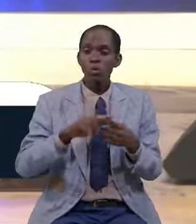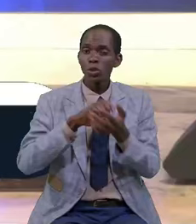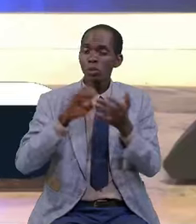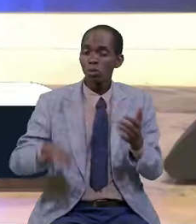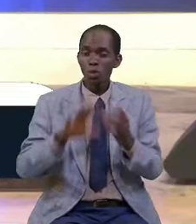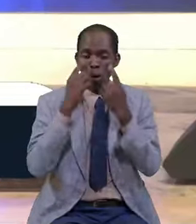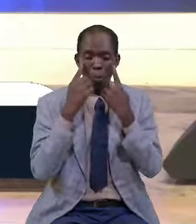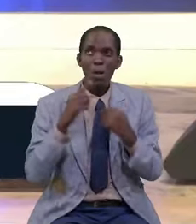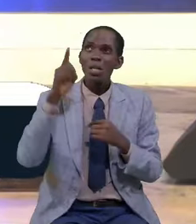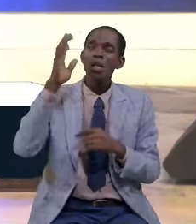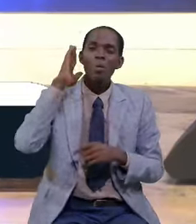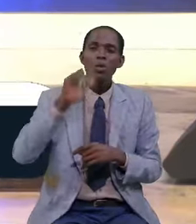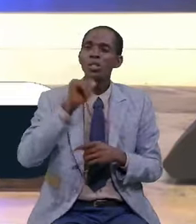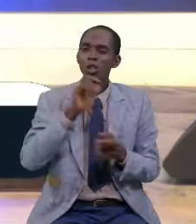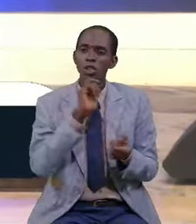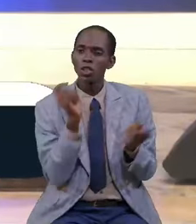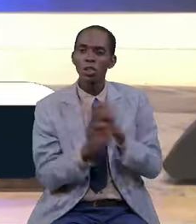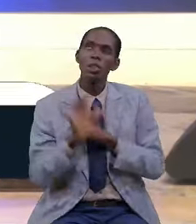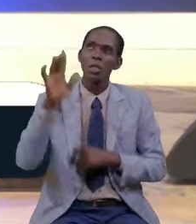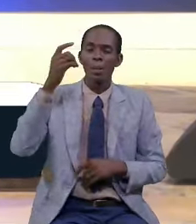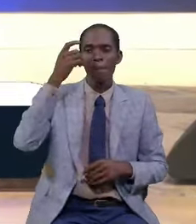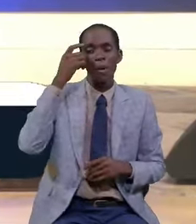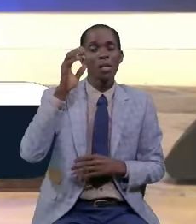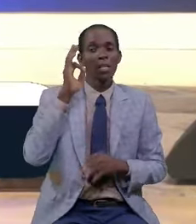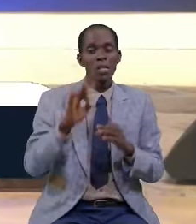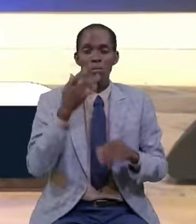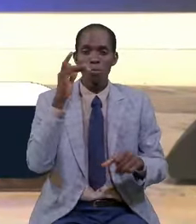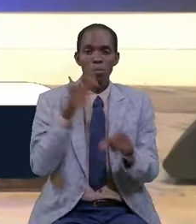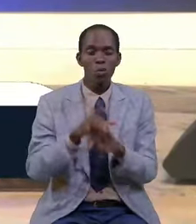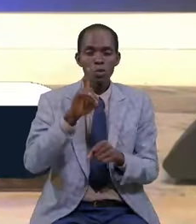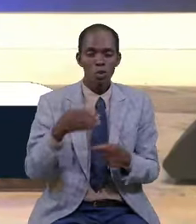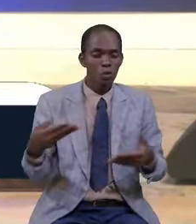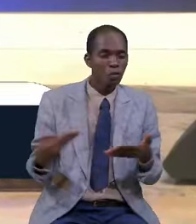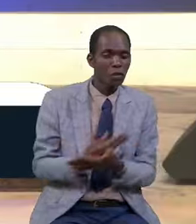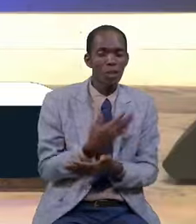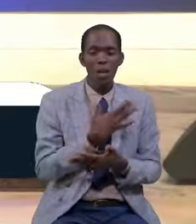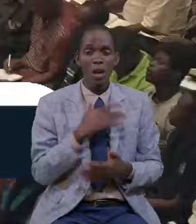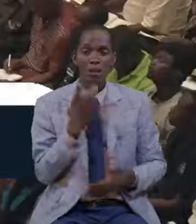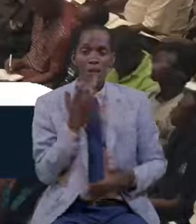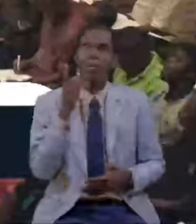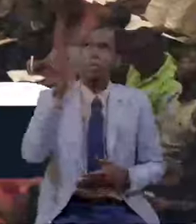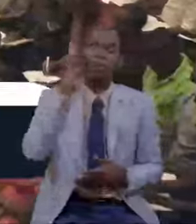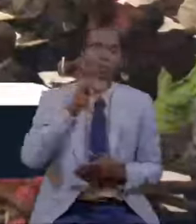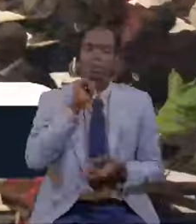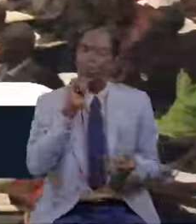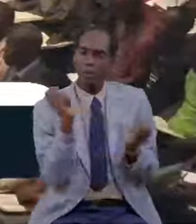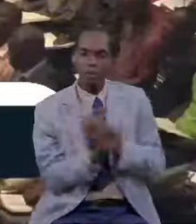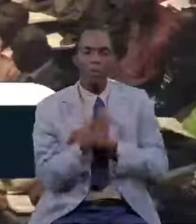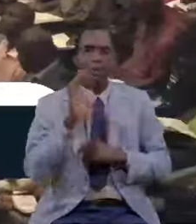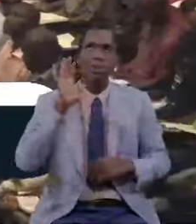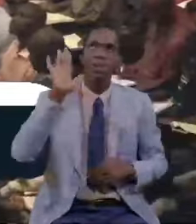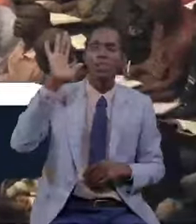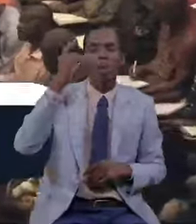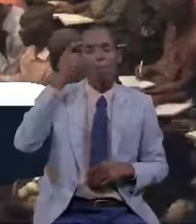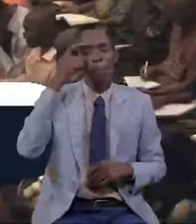changer d'avis. S'il dit que le rafraîchissement et la faveur viendront sur toi, il ne va pas changer d'avis. Ce